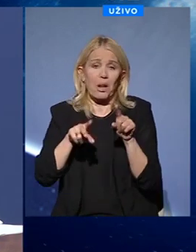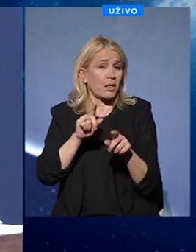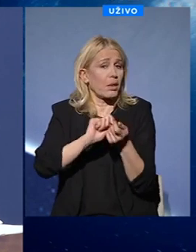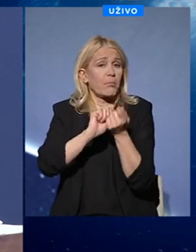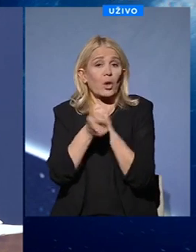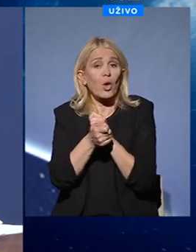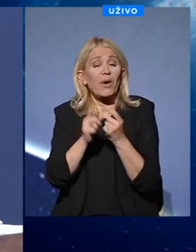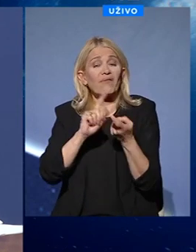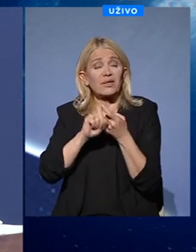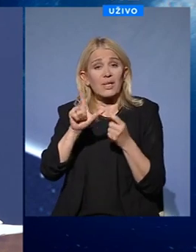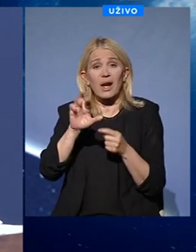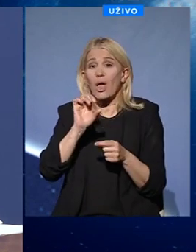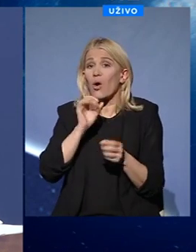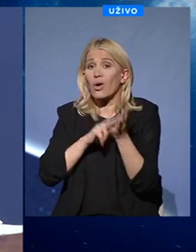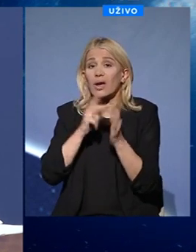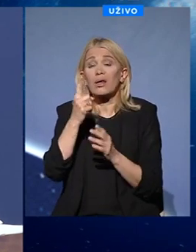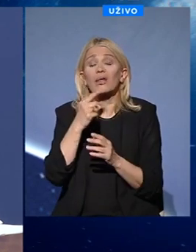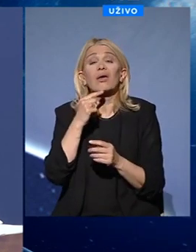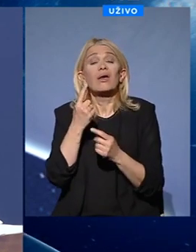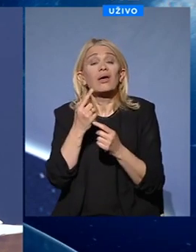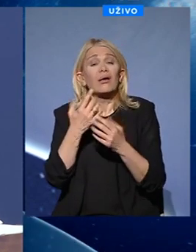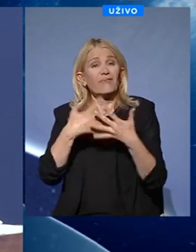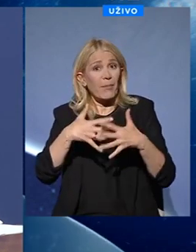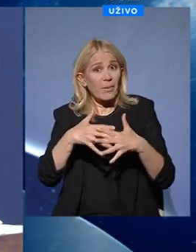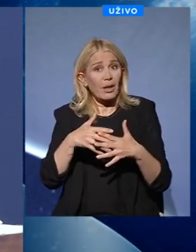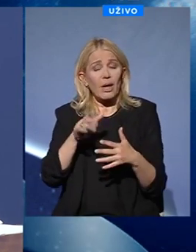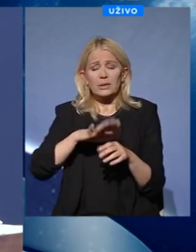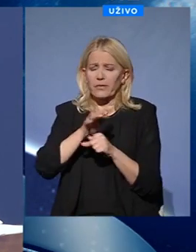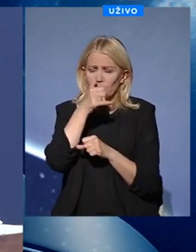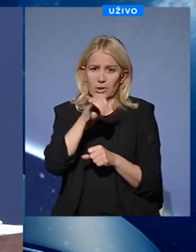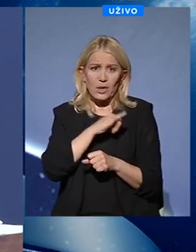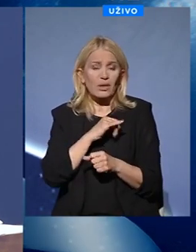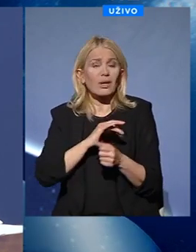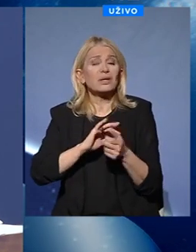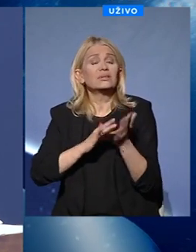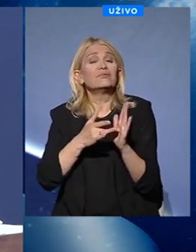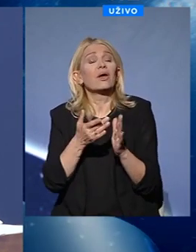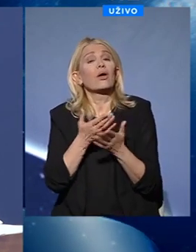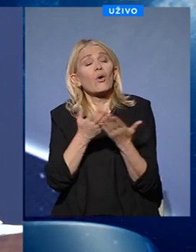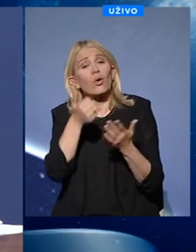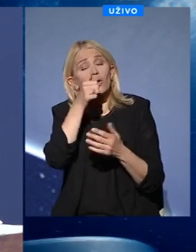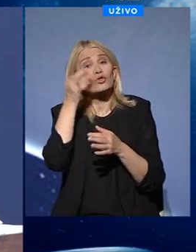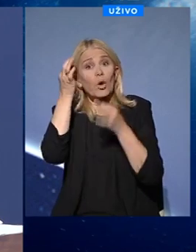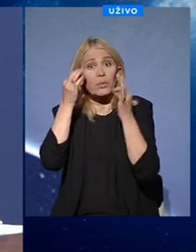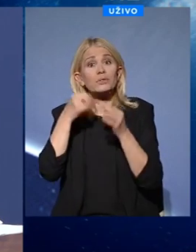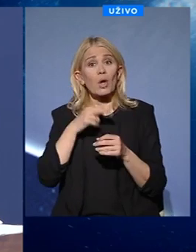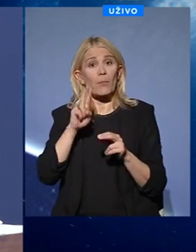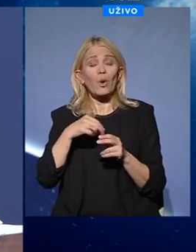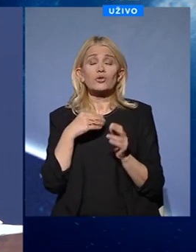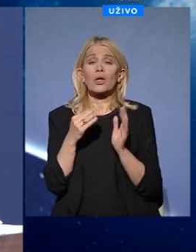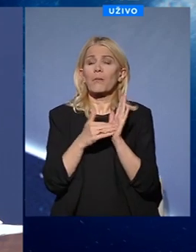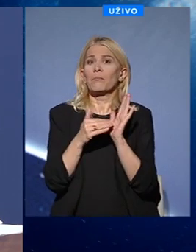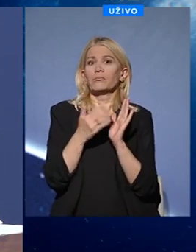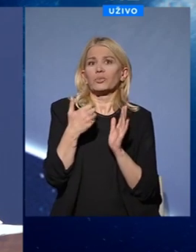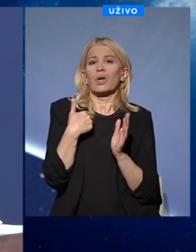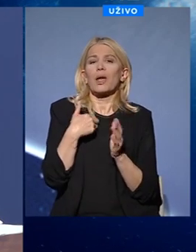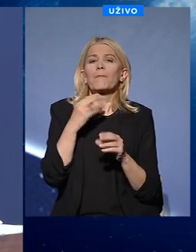i za Leoni i za sve ono zašto ste zainteresovani i za sve ono što mislimo da može da bude potencijalni